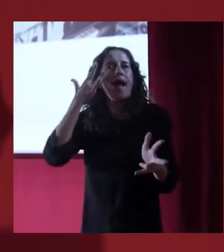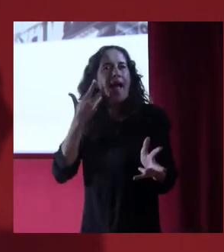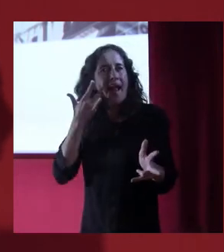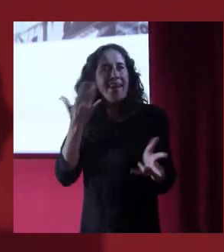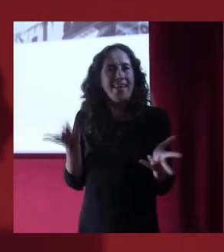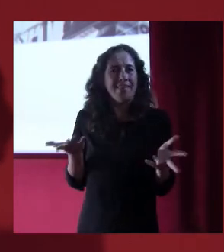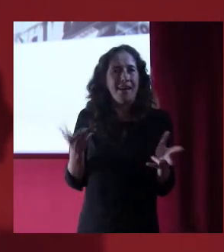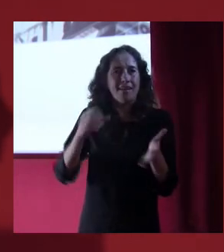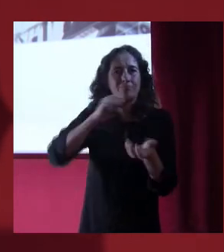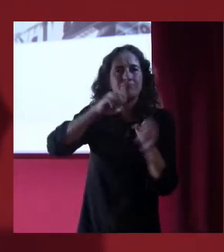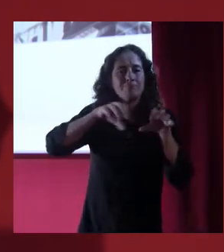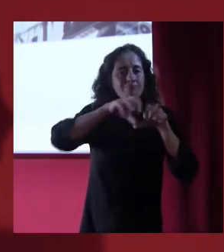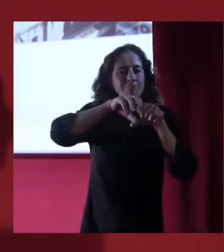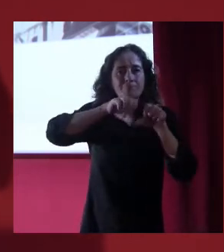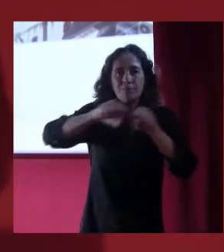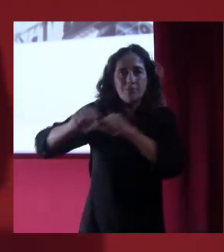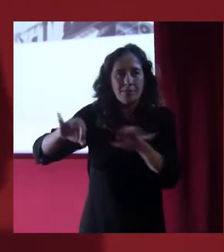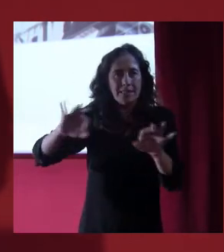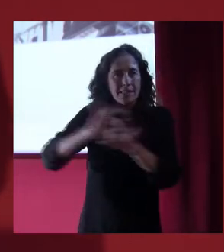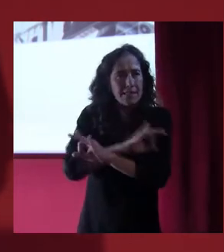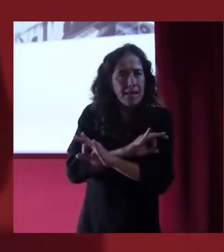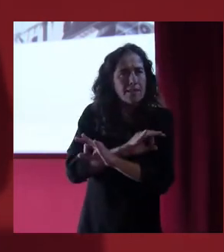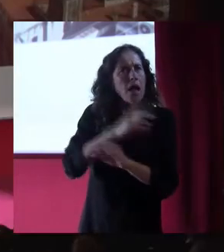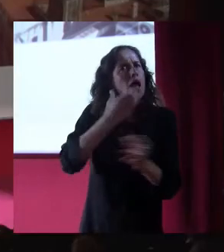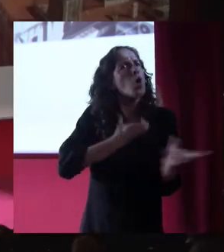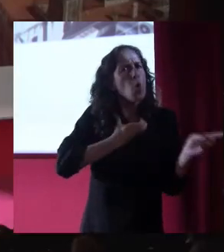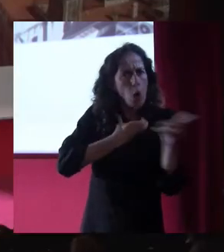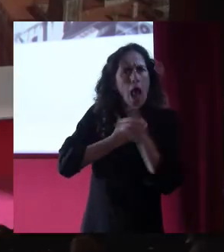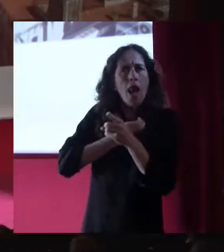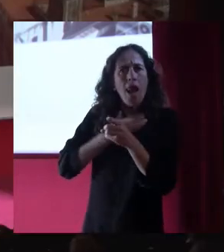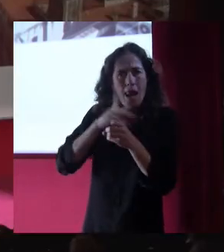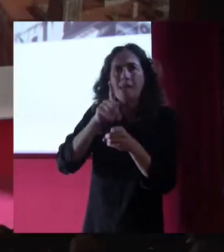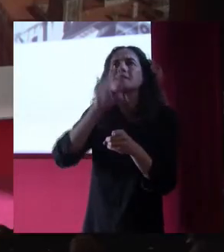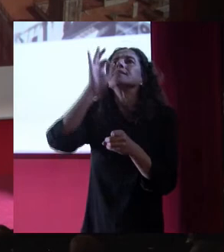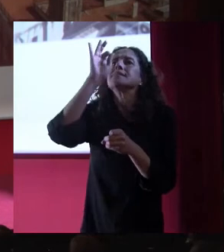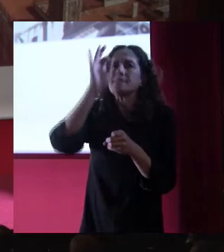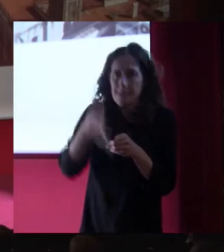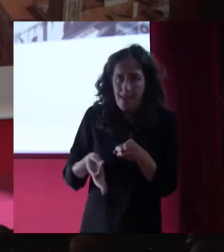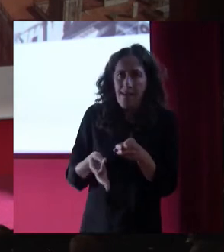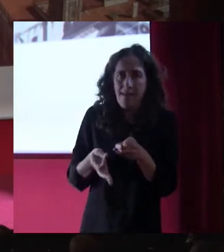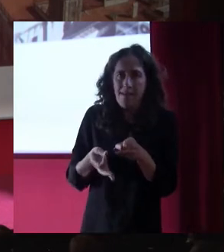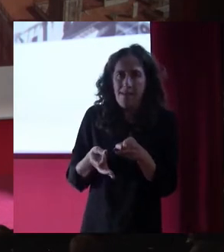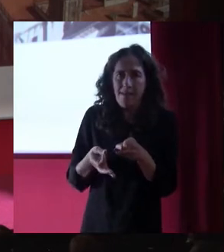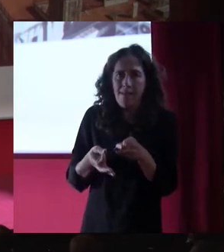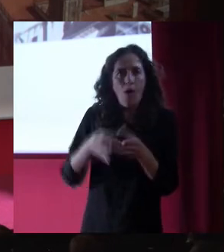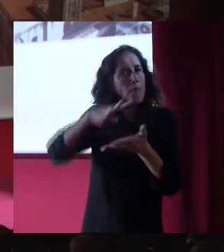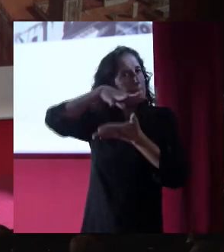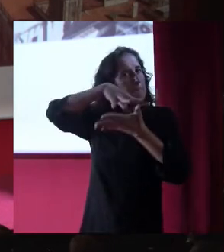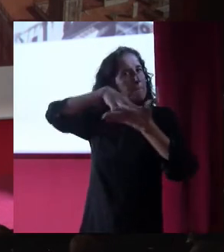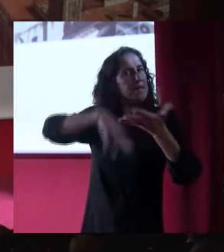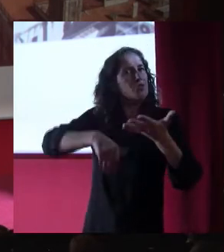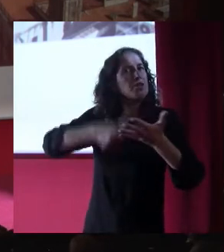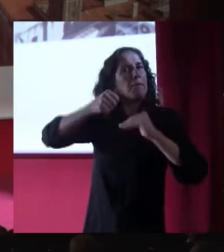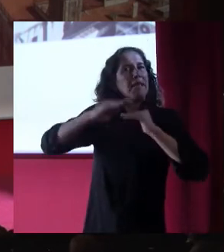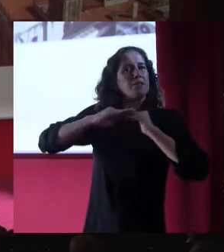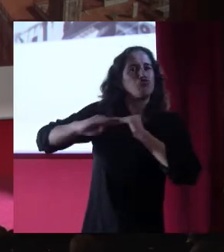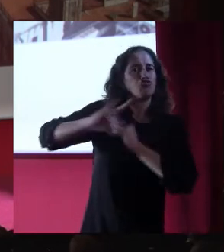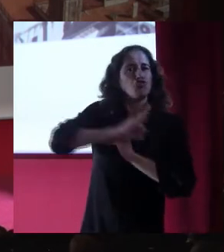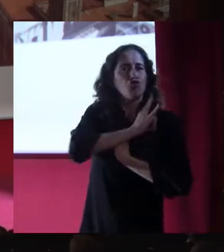descentralitzada i local. Així sí que estaríem fent una Barcelona més